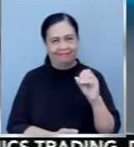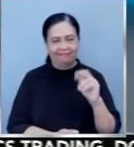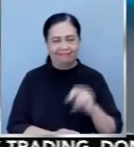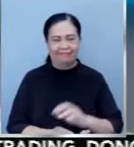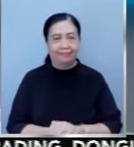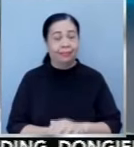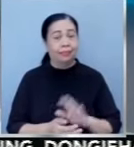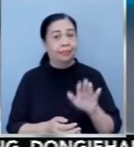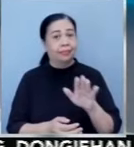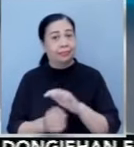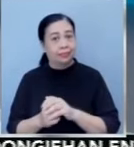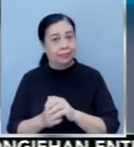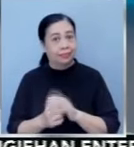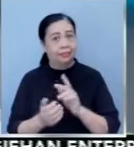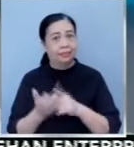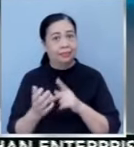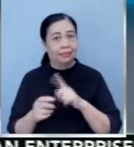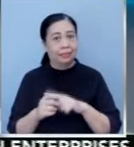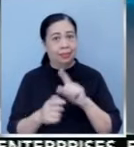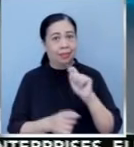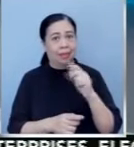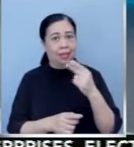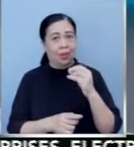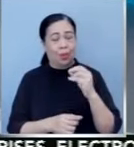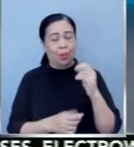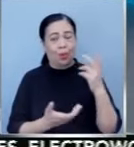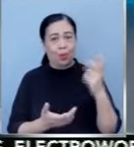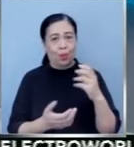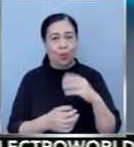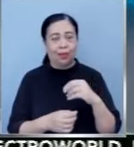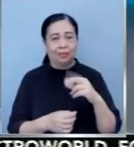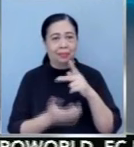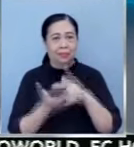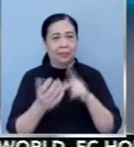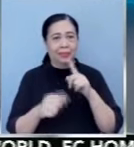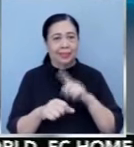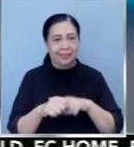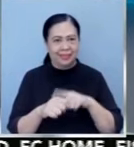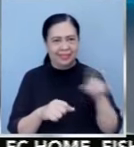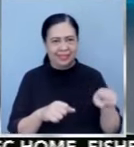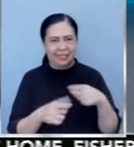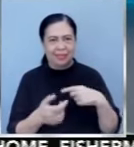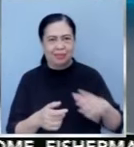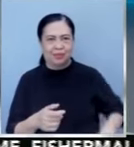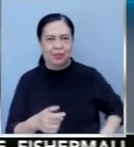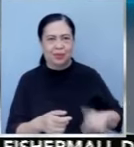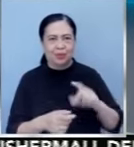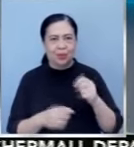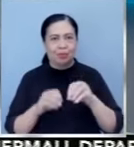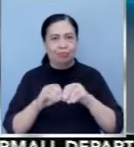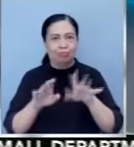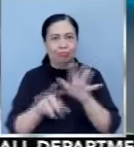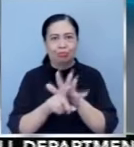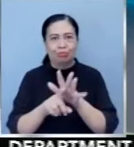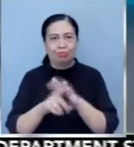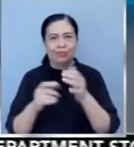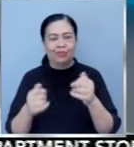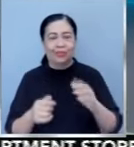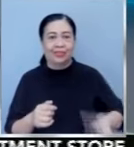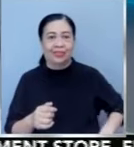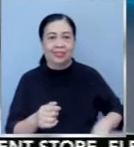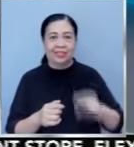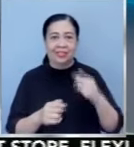Mga kapuso, part-time taho vendor at full-time good boy ang isang golden retriever na trending ngayon. Ang asong si